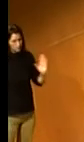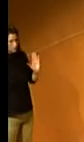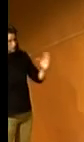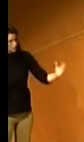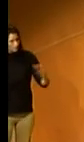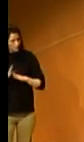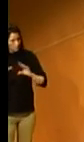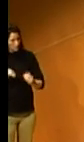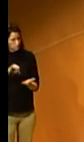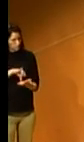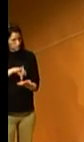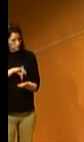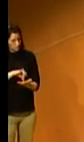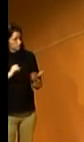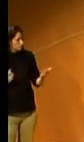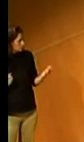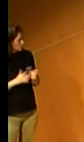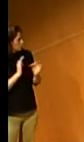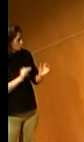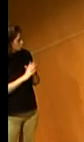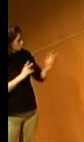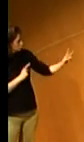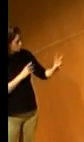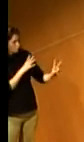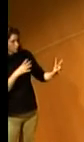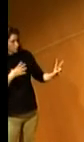Karine Traversier, mais aussi Madame Nguyen,